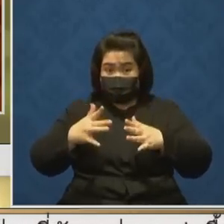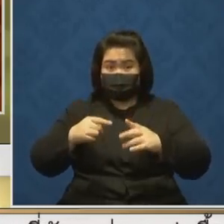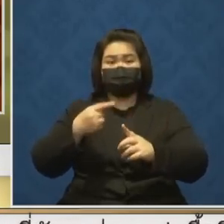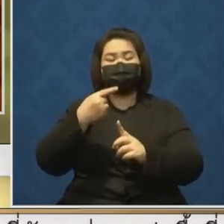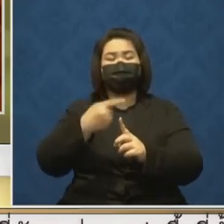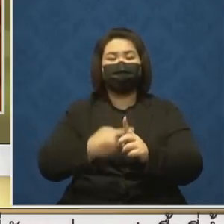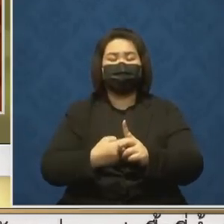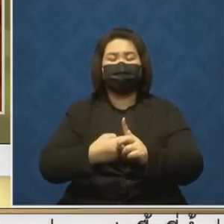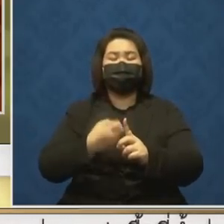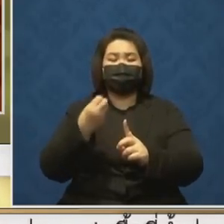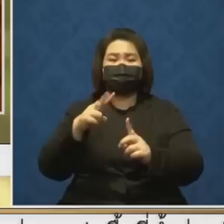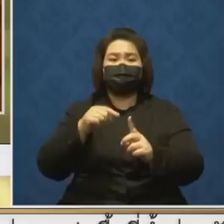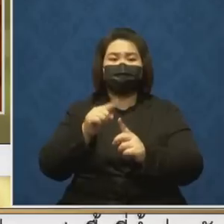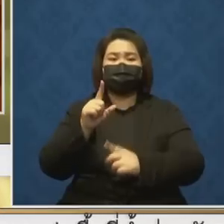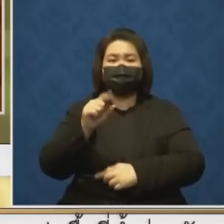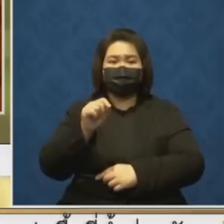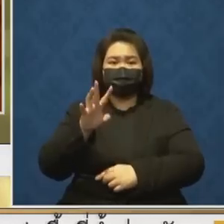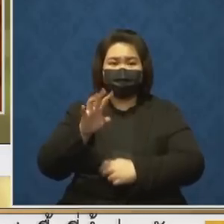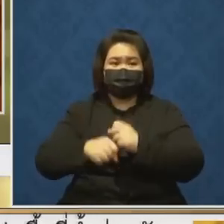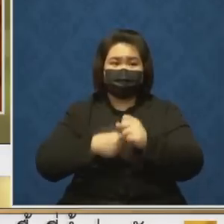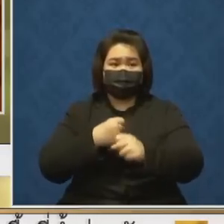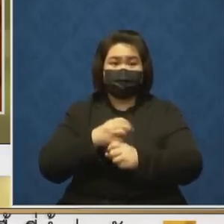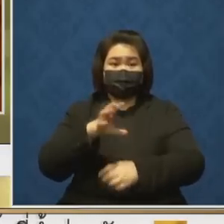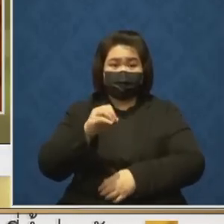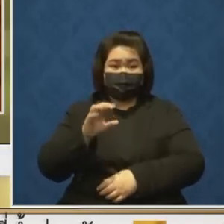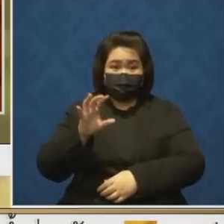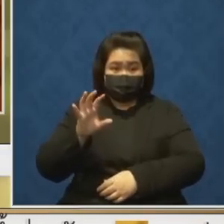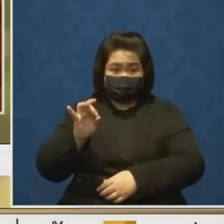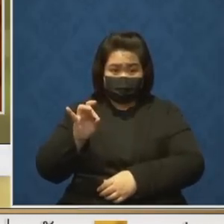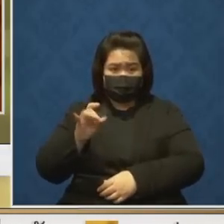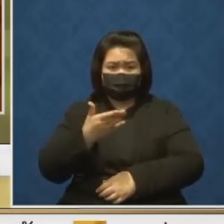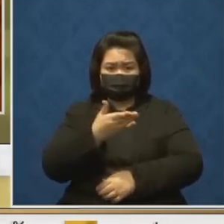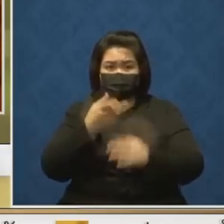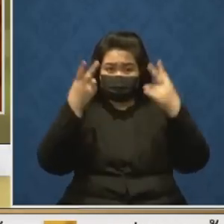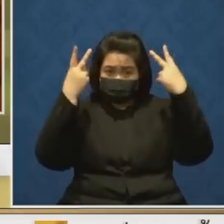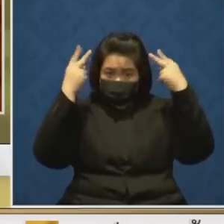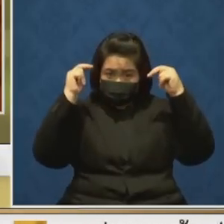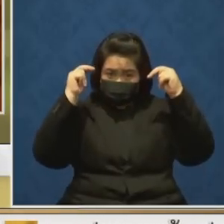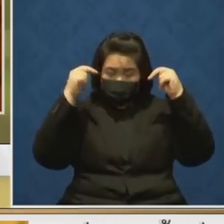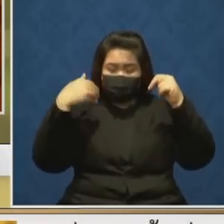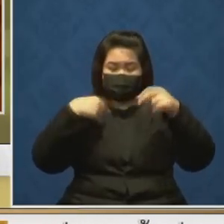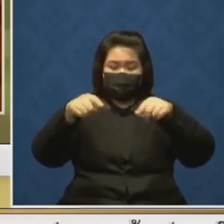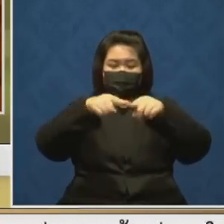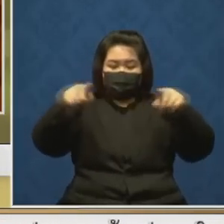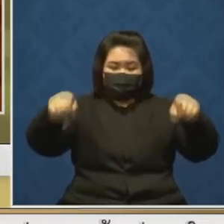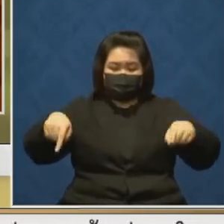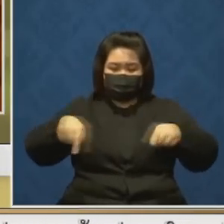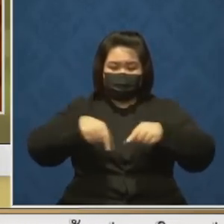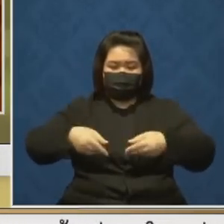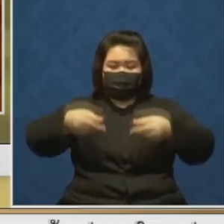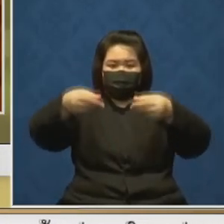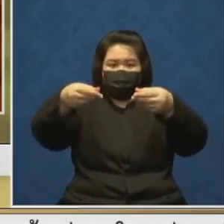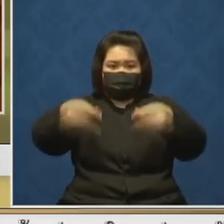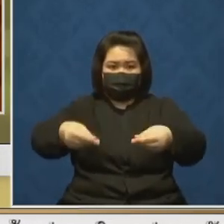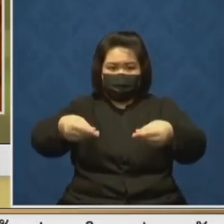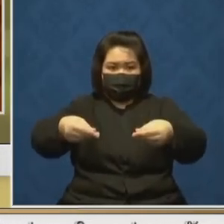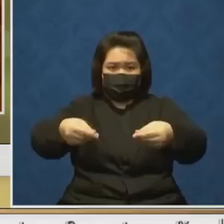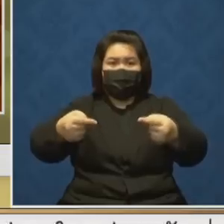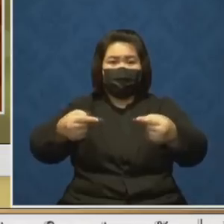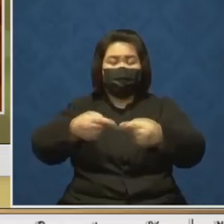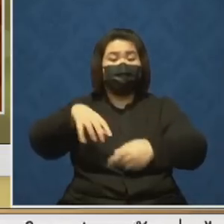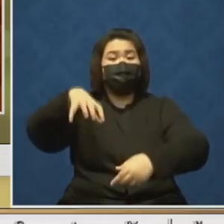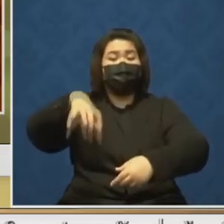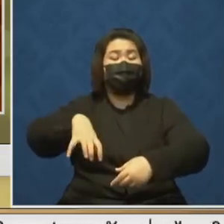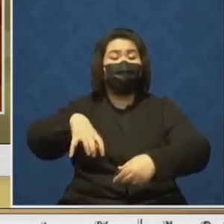24 ทันวาคม ป 58 พนเอกประยุษได้ไปวาง 4 ลาเลิกที่อาคารหอประชุมกองทับบกแห่งใหม่